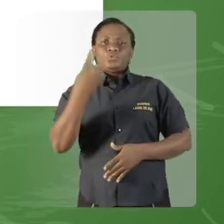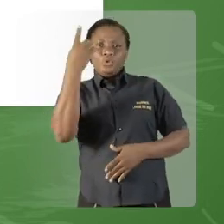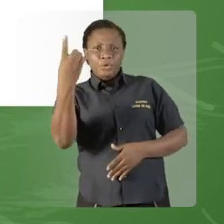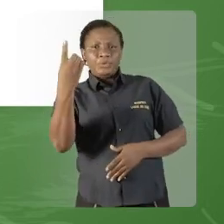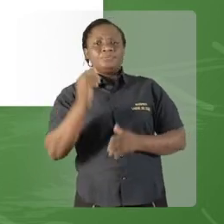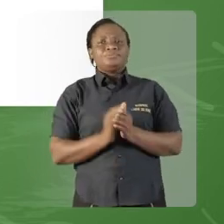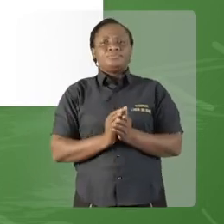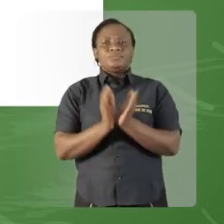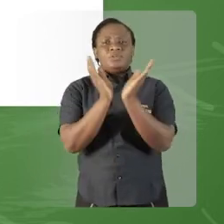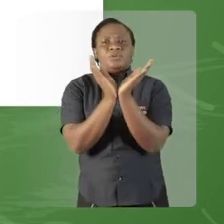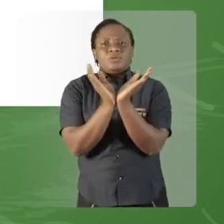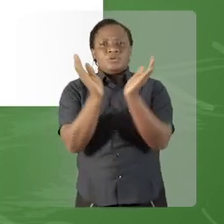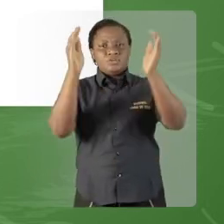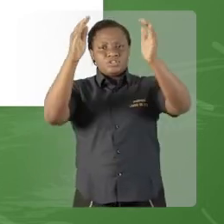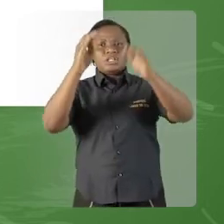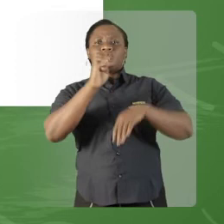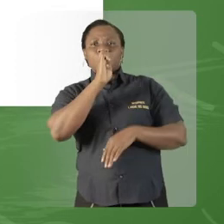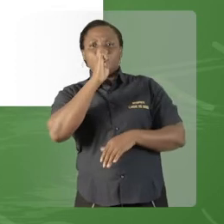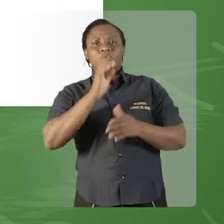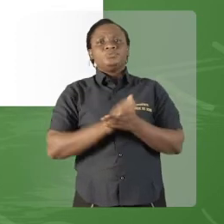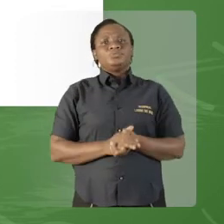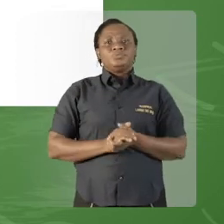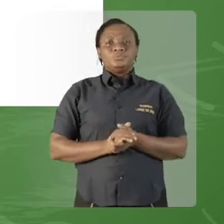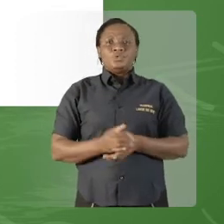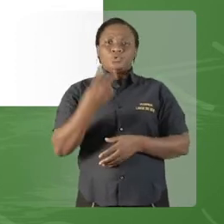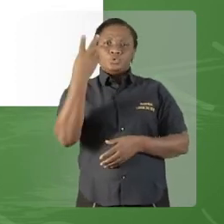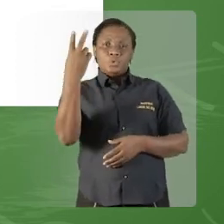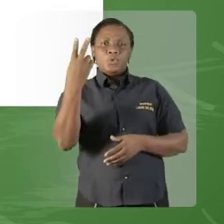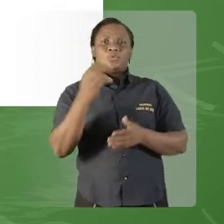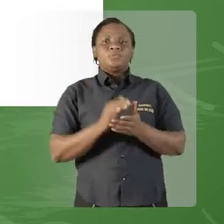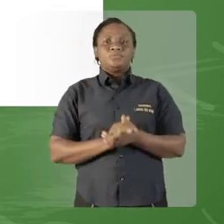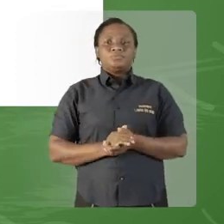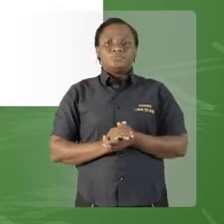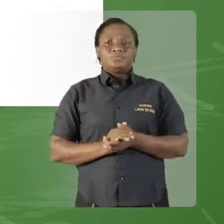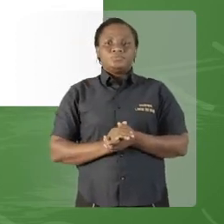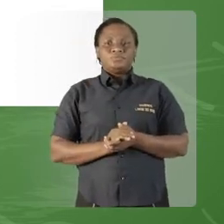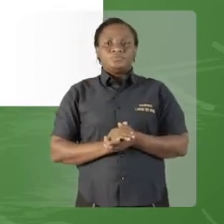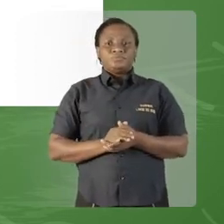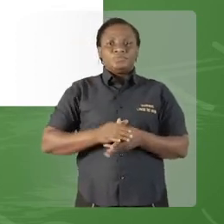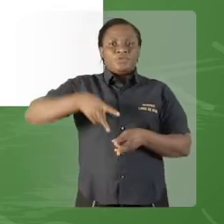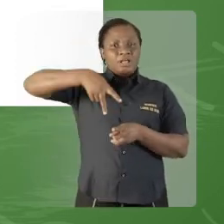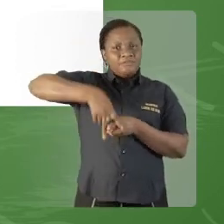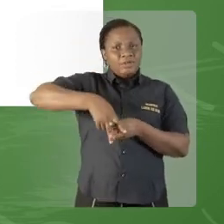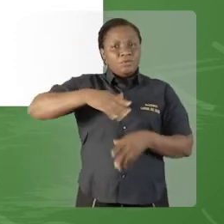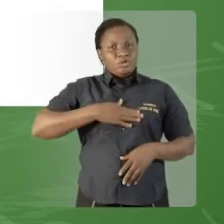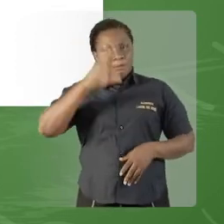1. Le château d'eau. 2. Le vélo de mon père.